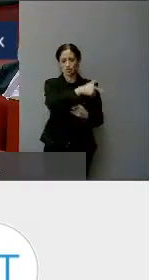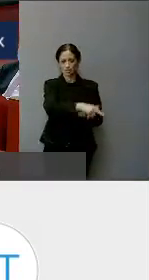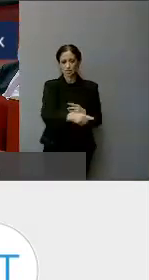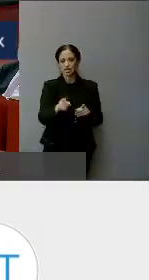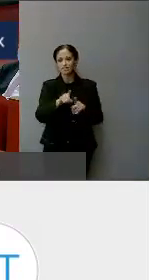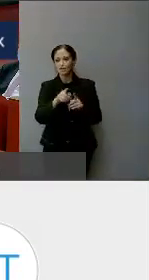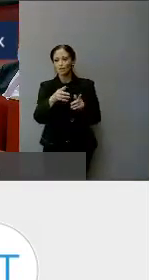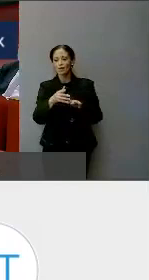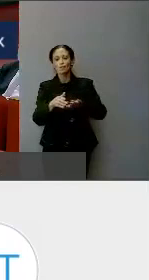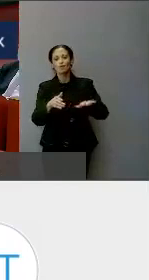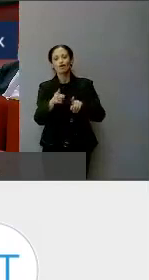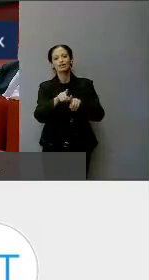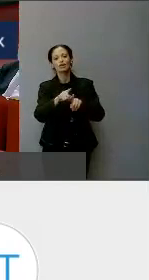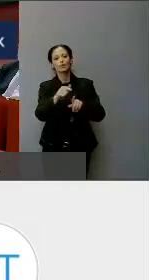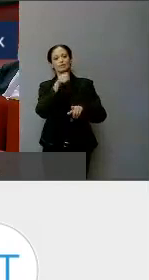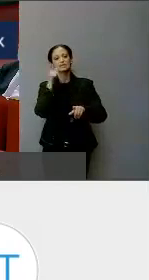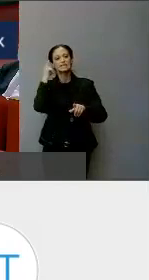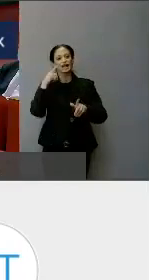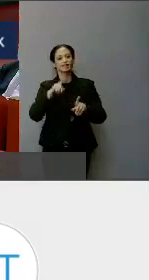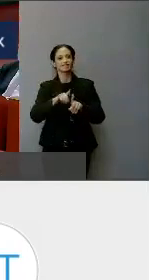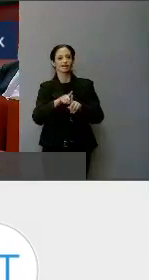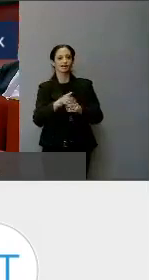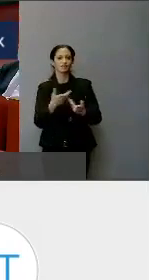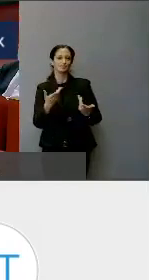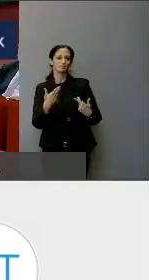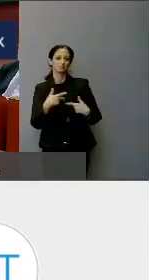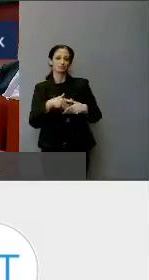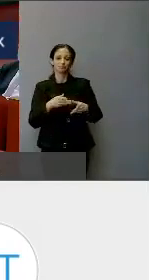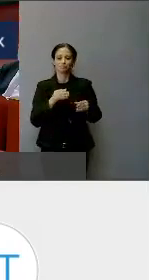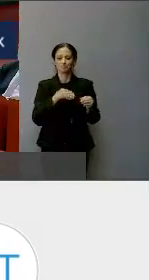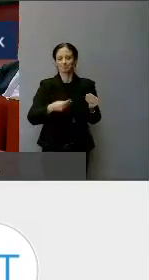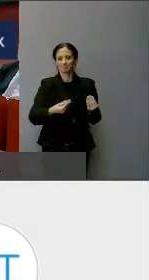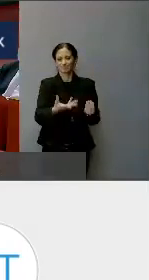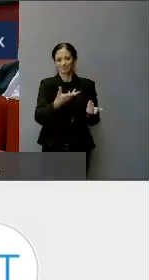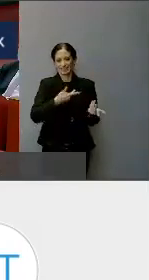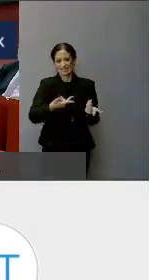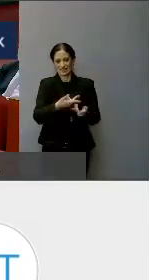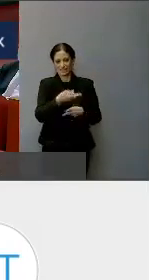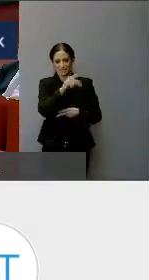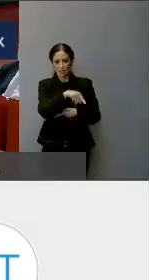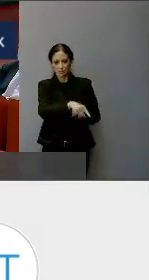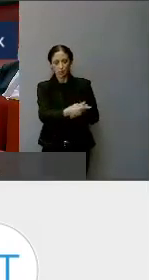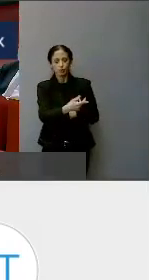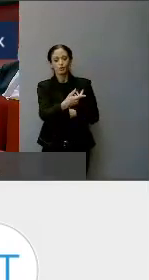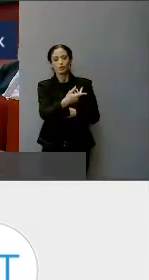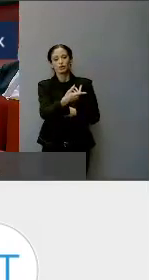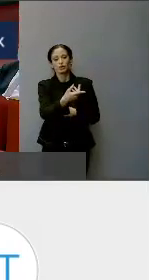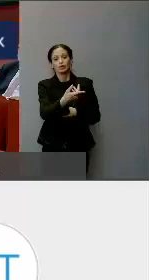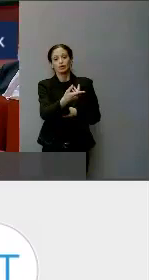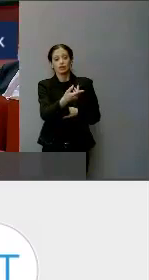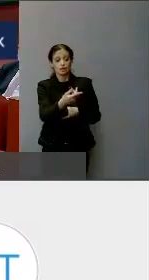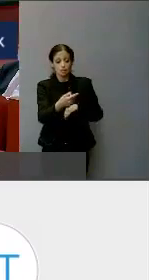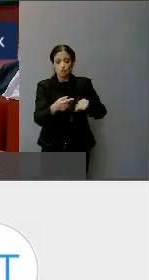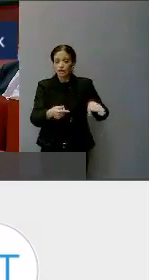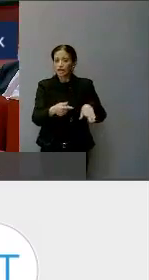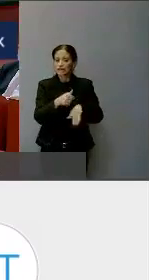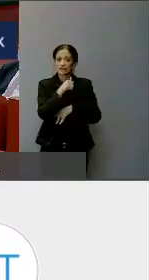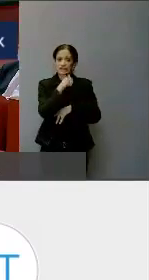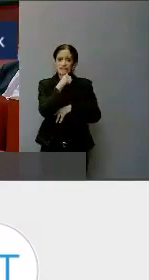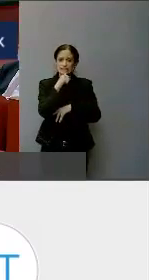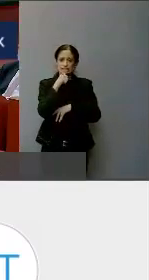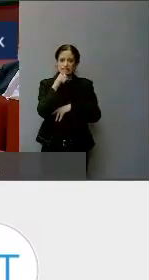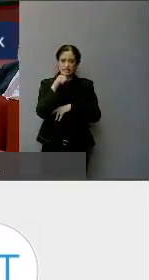imponente ha bisogno di rispetto e il ponente ha bisogno di capire meglio in maniera approfondita tutto quello che era contenuto nel documento